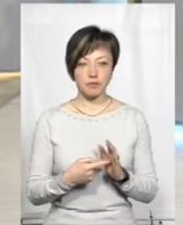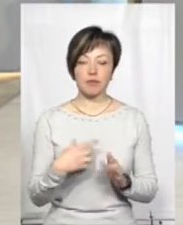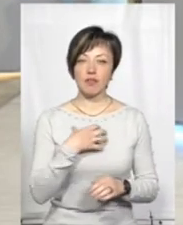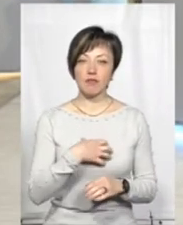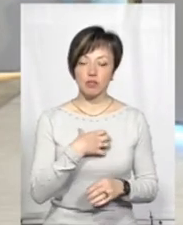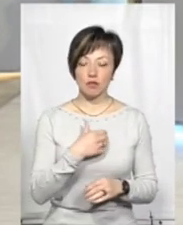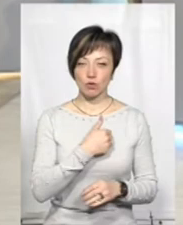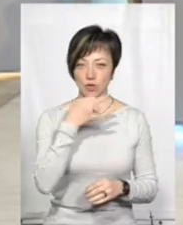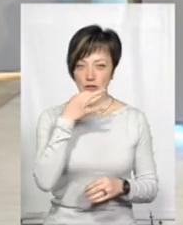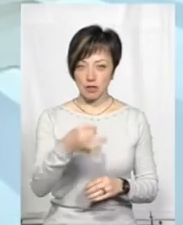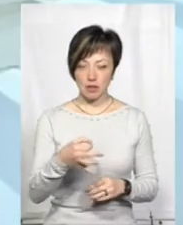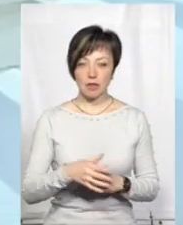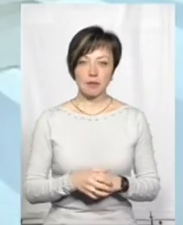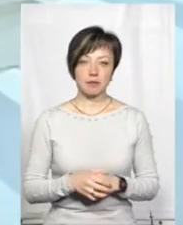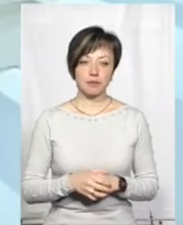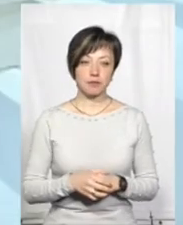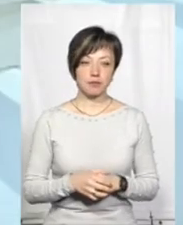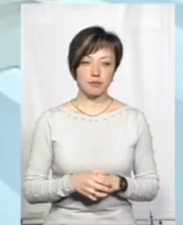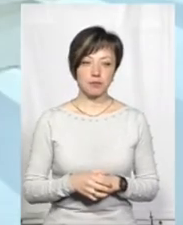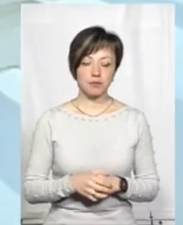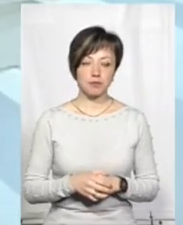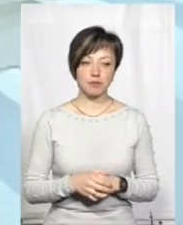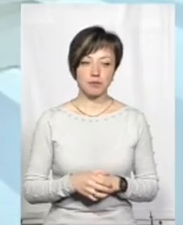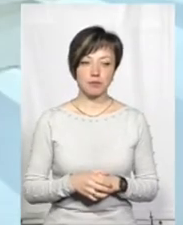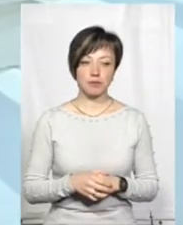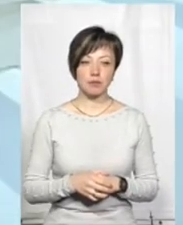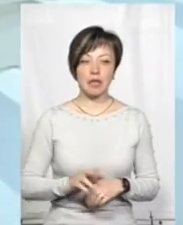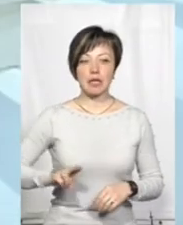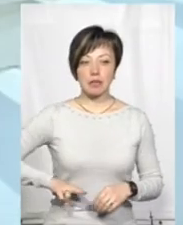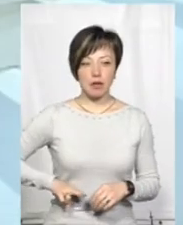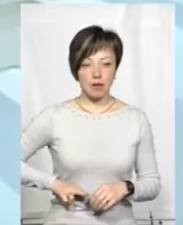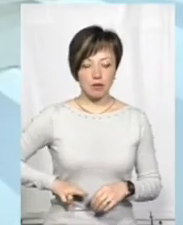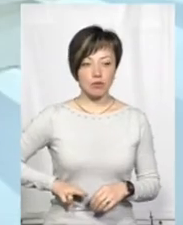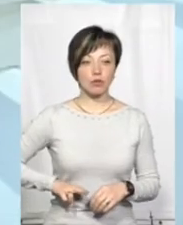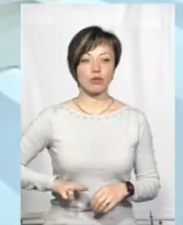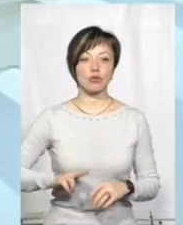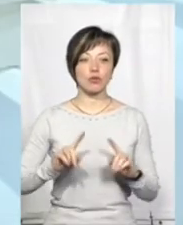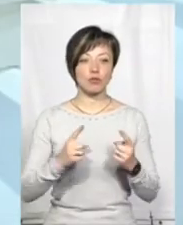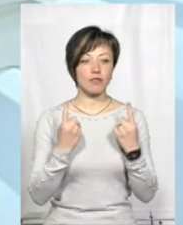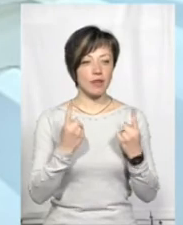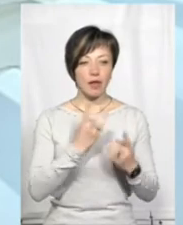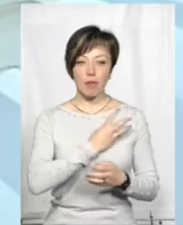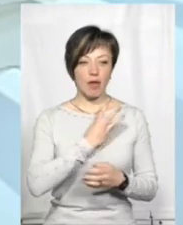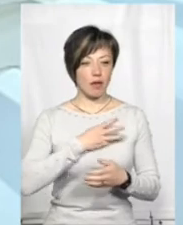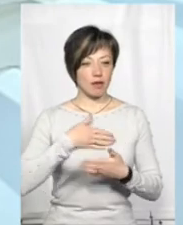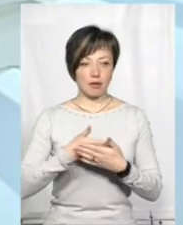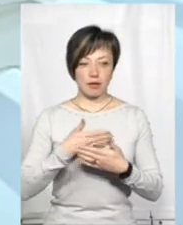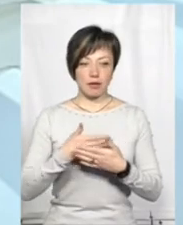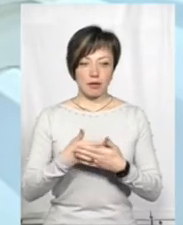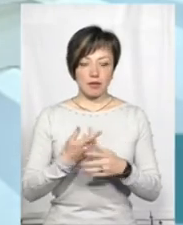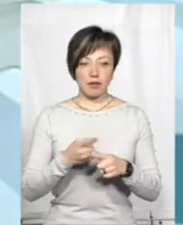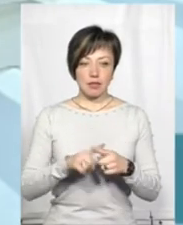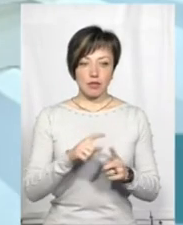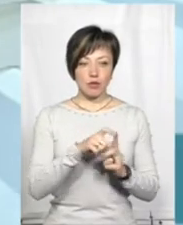це важливий, важливий момент. Сорока Валерій Ростиславович, він є дуже великим ентузіастом. Це слово це